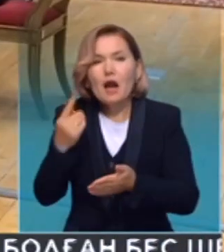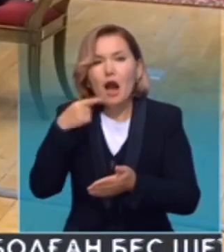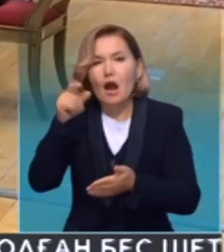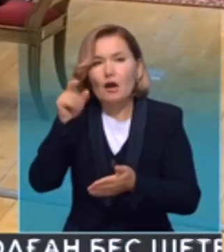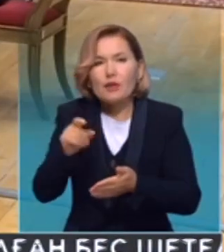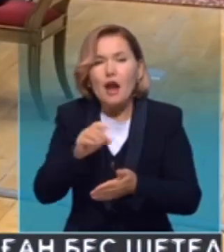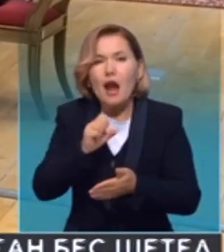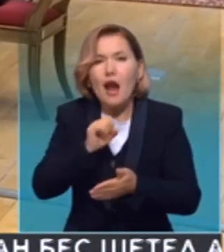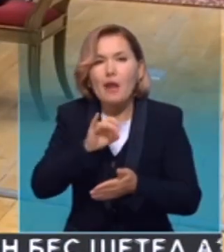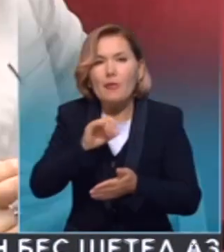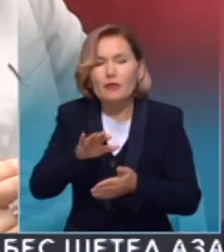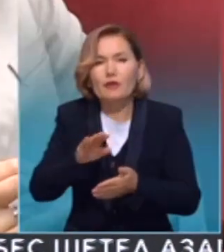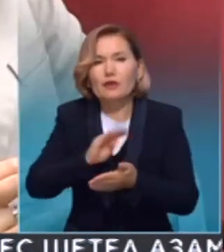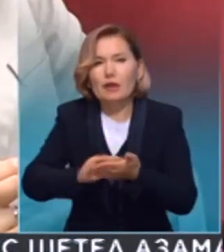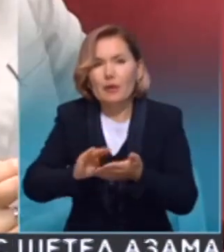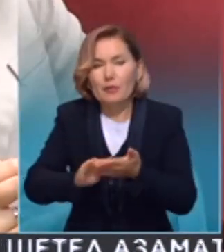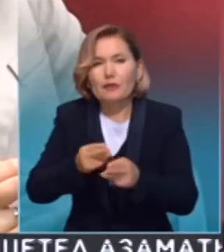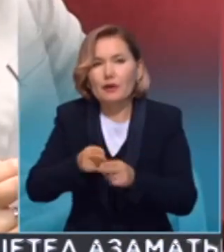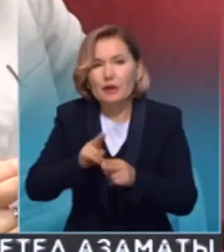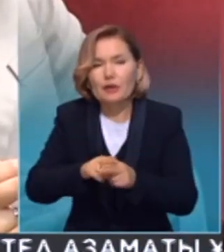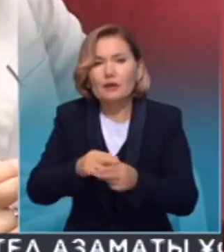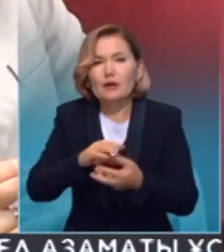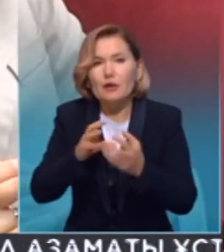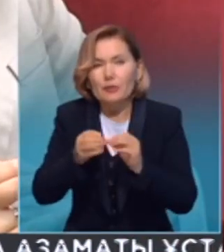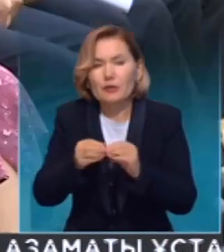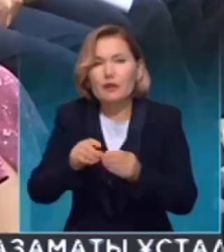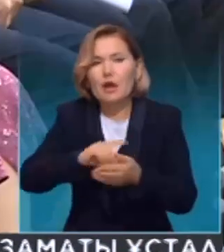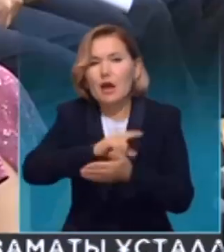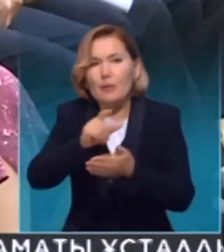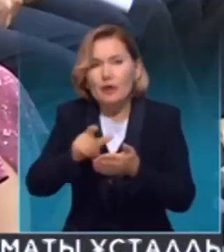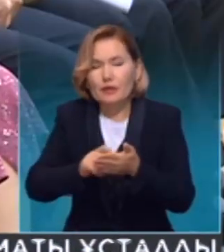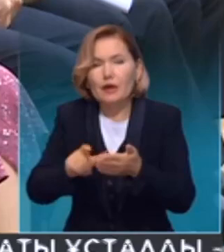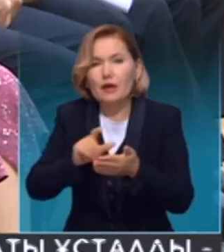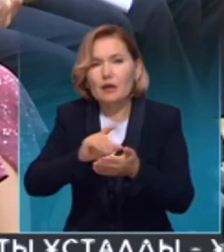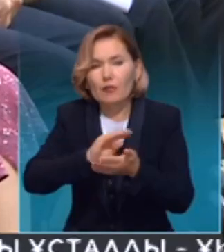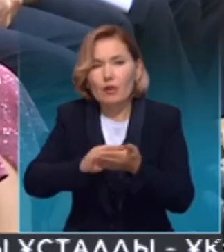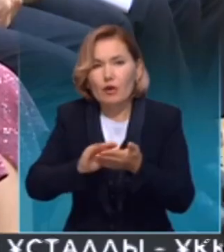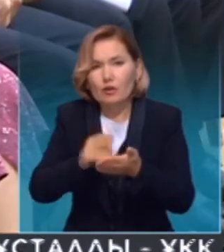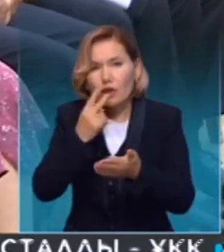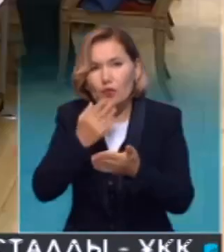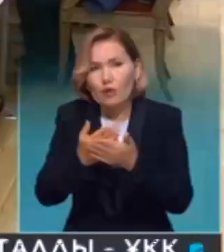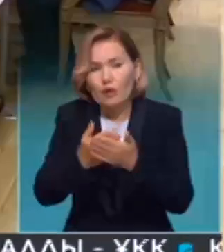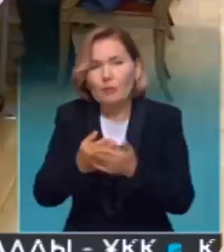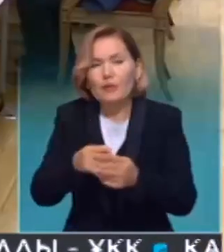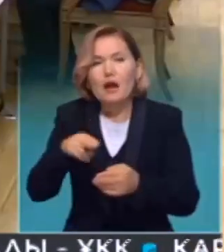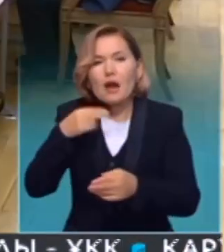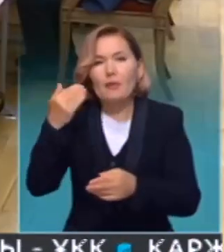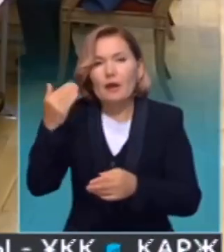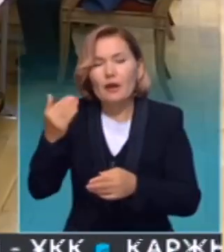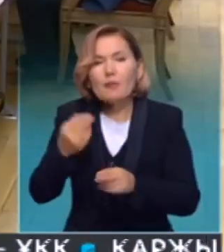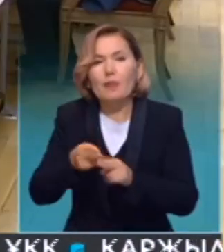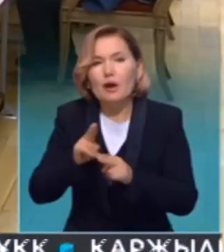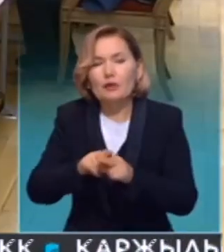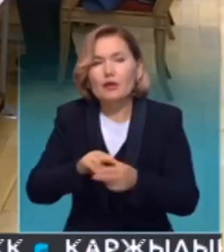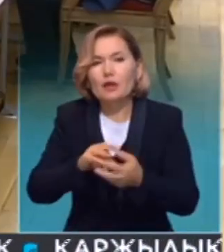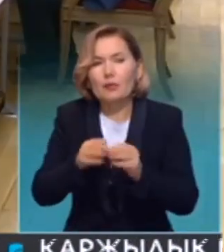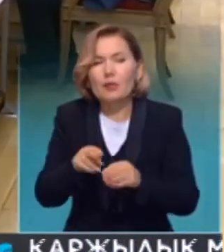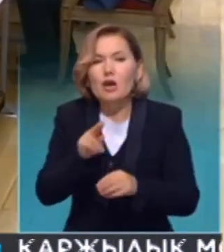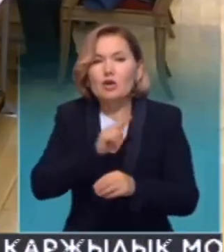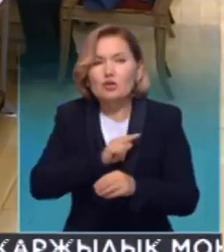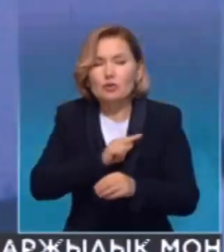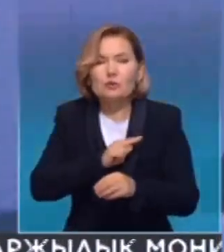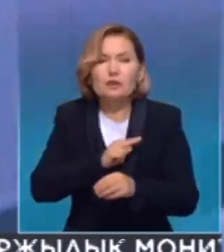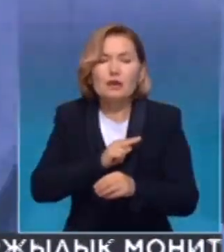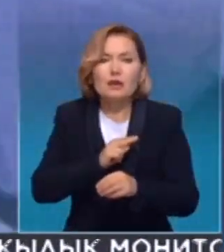Жүсіпбек Аймауытов жазды делінген «Әзір өлмеймін, тез өлмен» шығармасын таныстырды. Ол президент архивінің ғылыми іздестіру жұмыстары